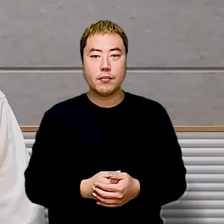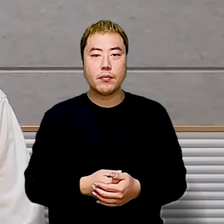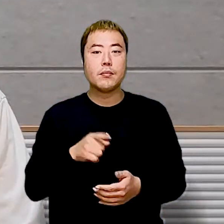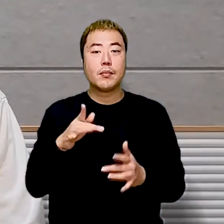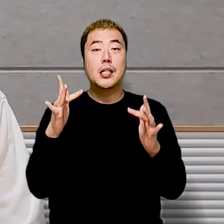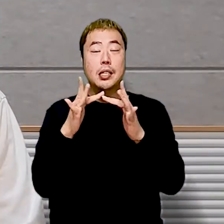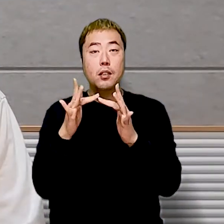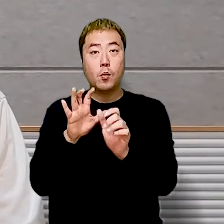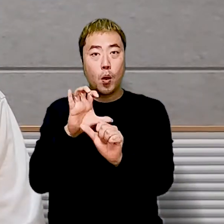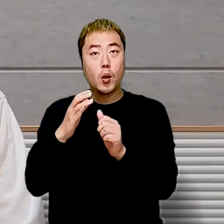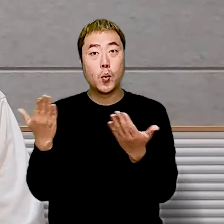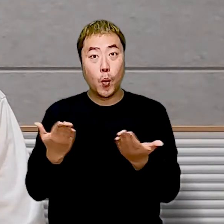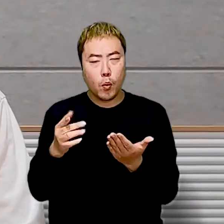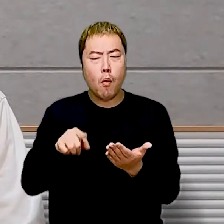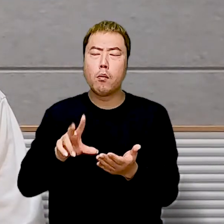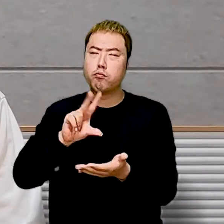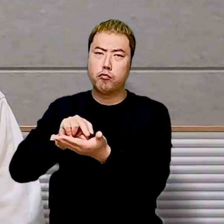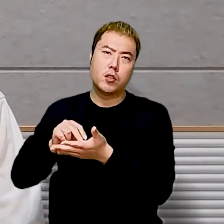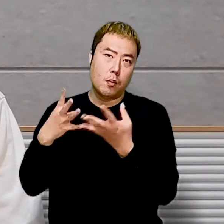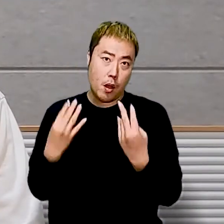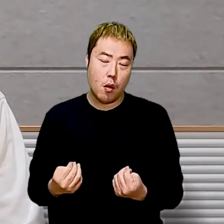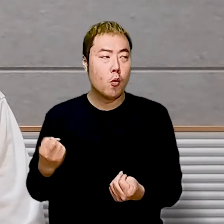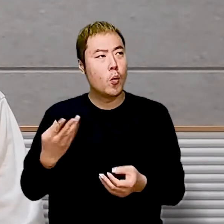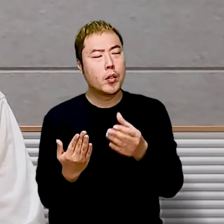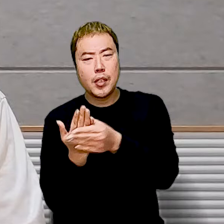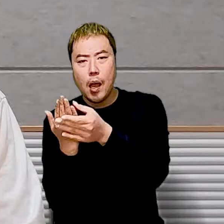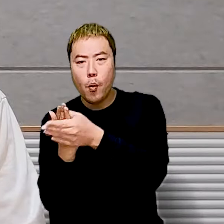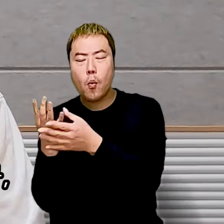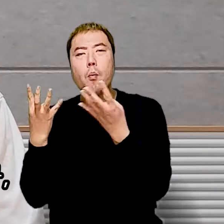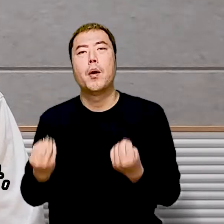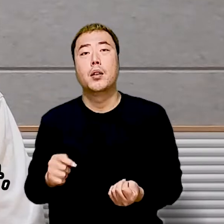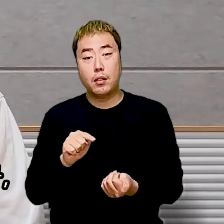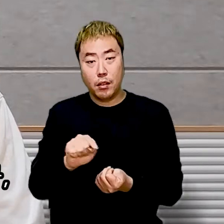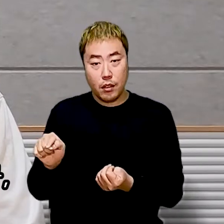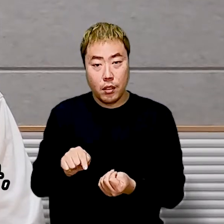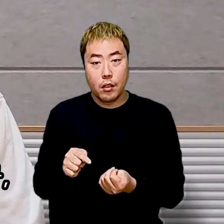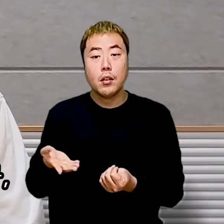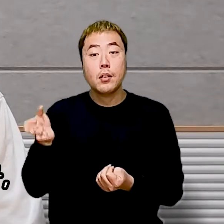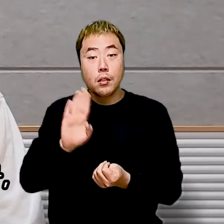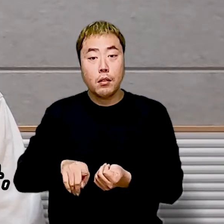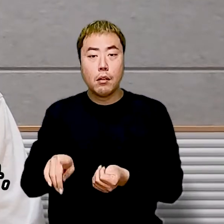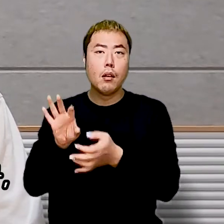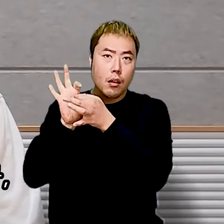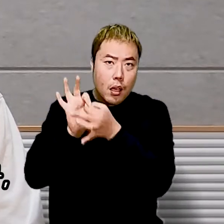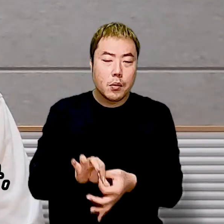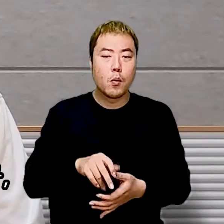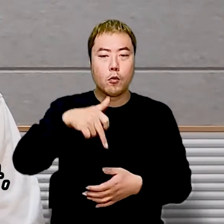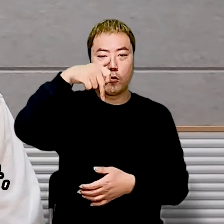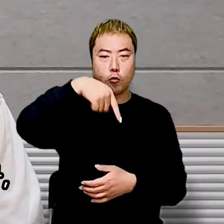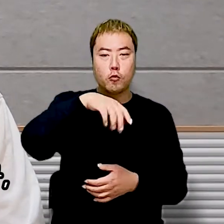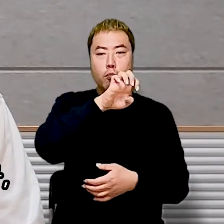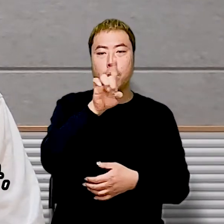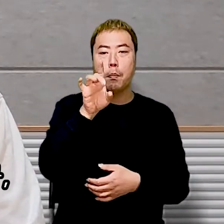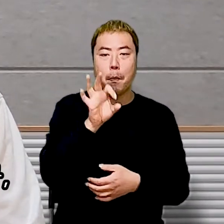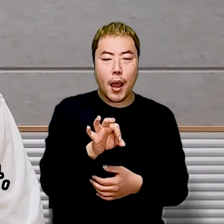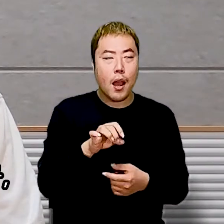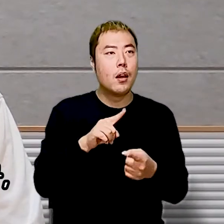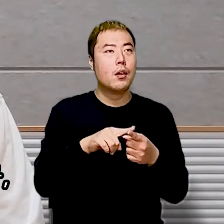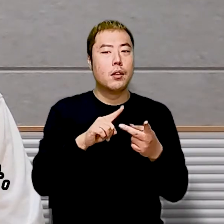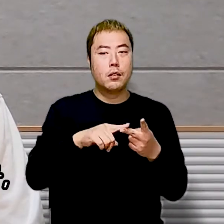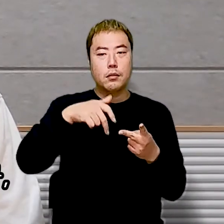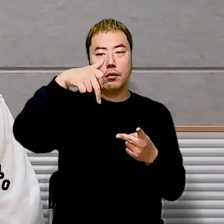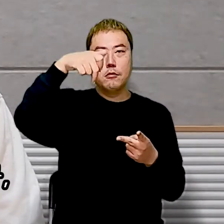플랫폼 노동 문제가 많고 사고도 많고 하는데 그럼에도 불구하고 쿠팡 친구,